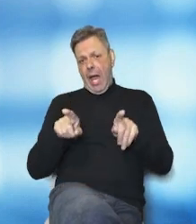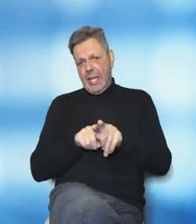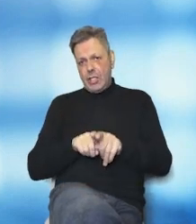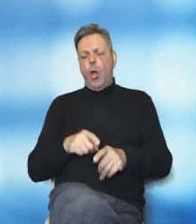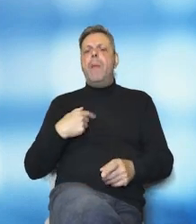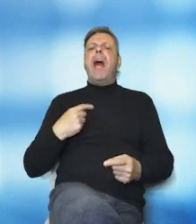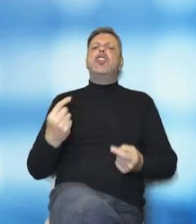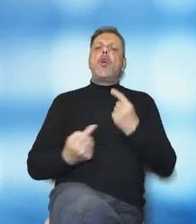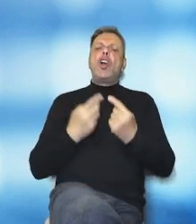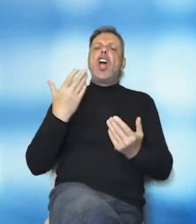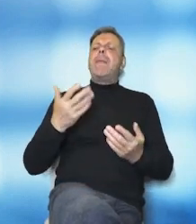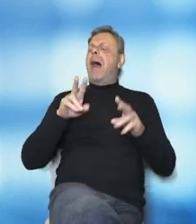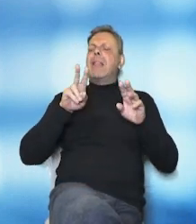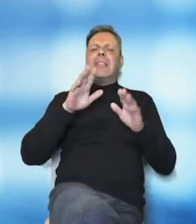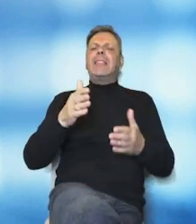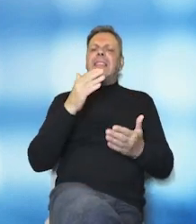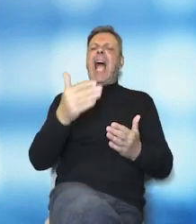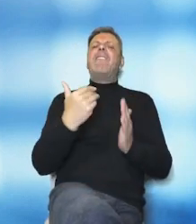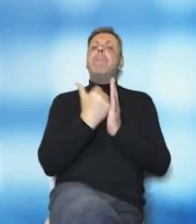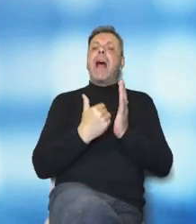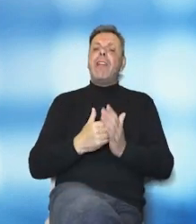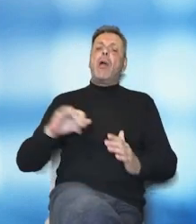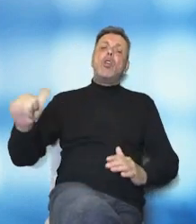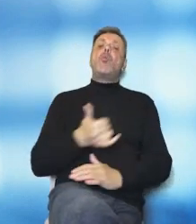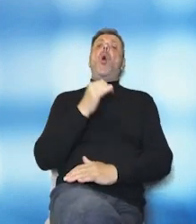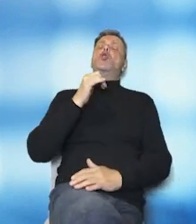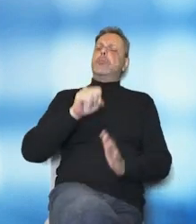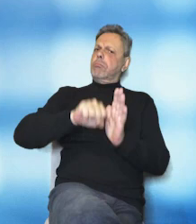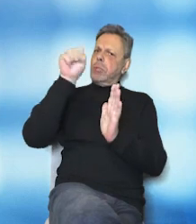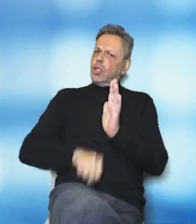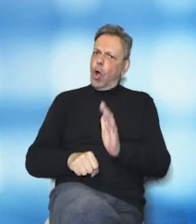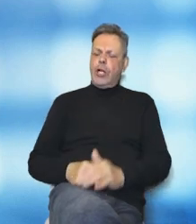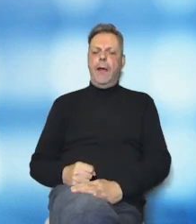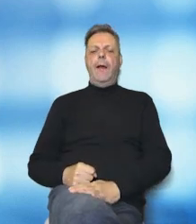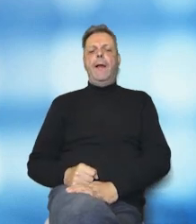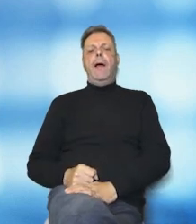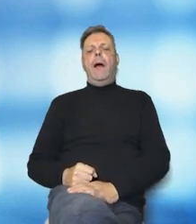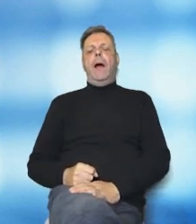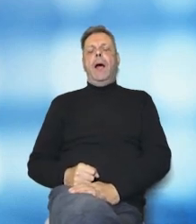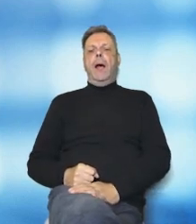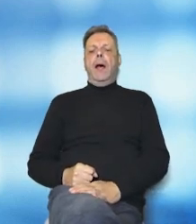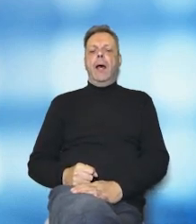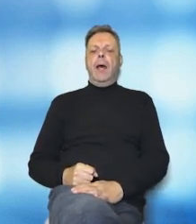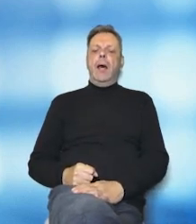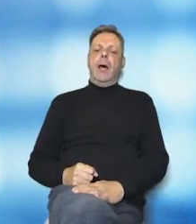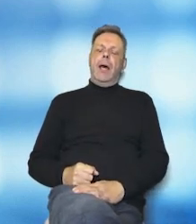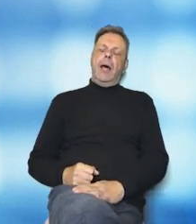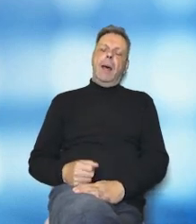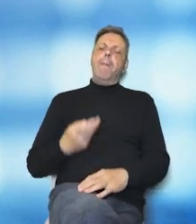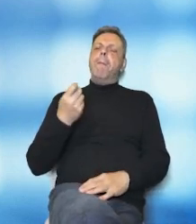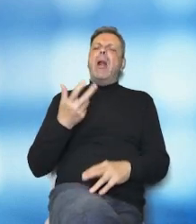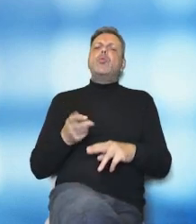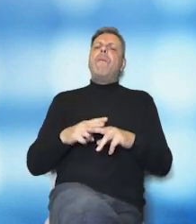naš događaj ima takva pravila koja su još rigoroznija, nije to sad ništa strašno, ali su još malo više